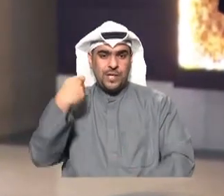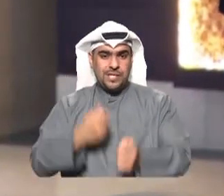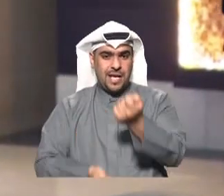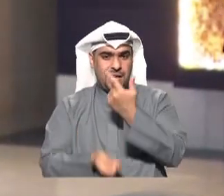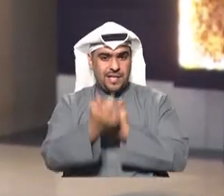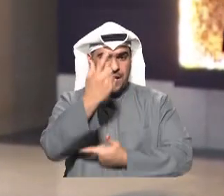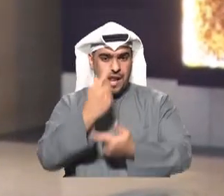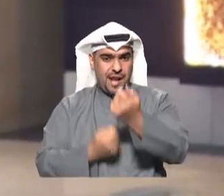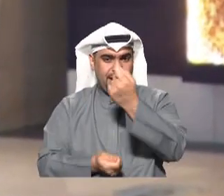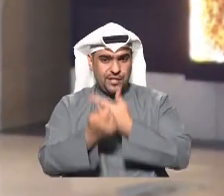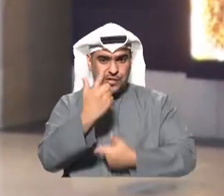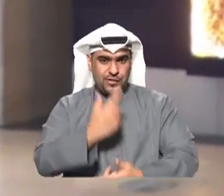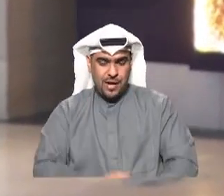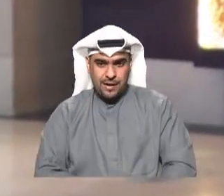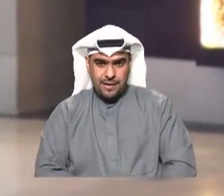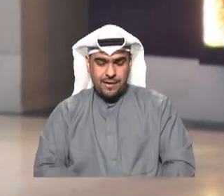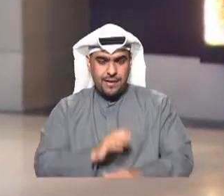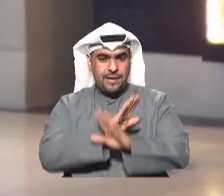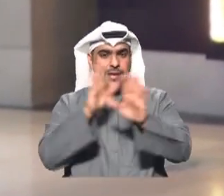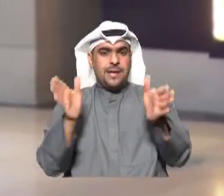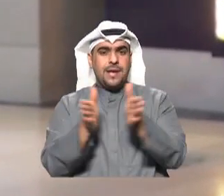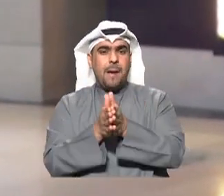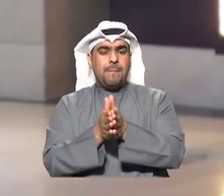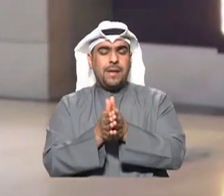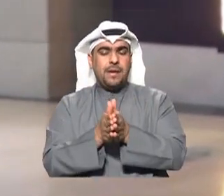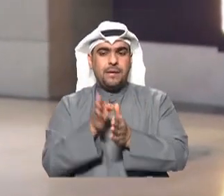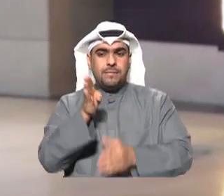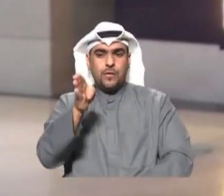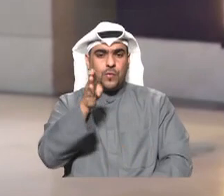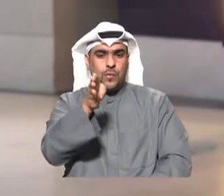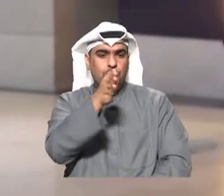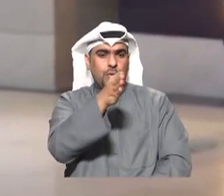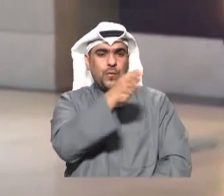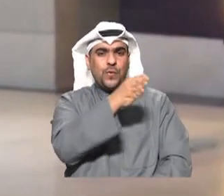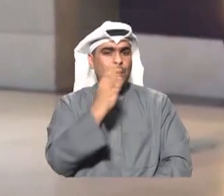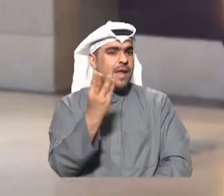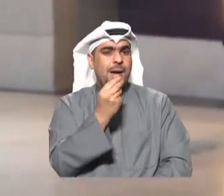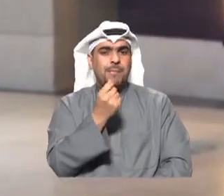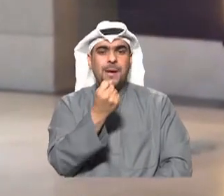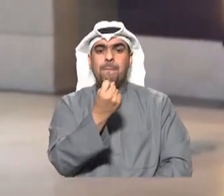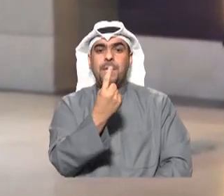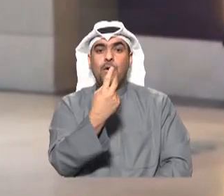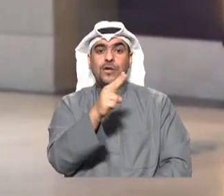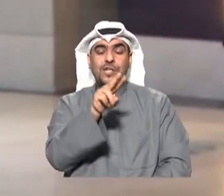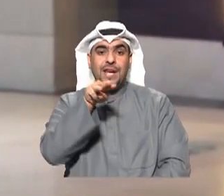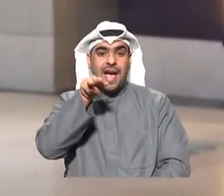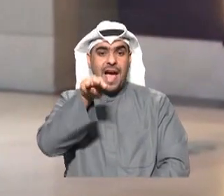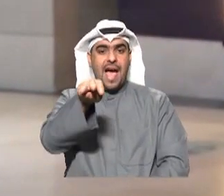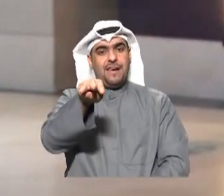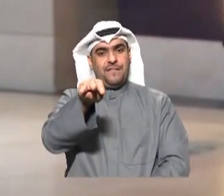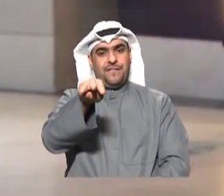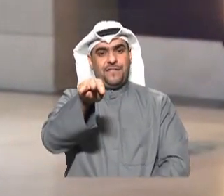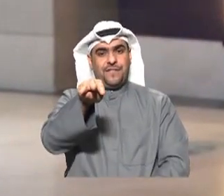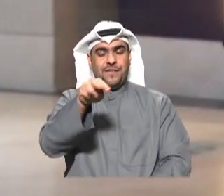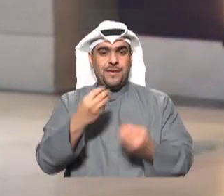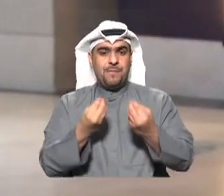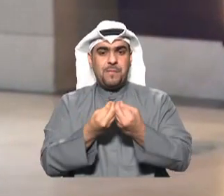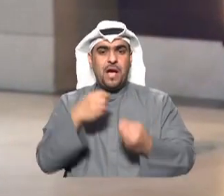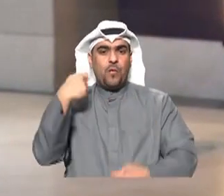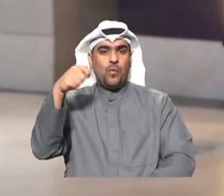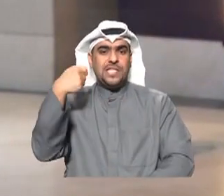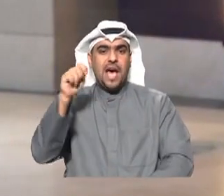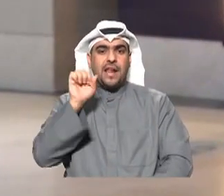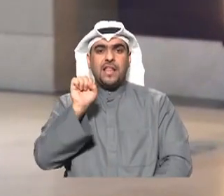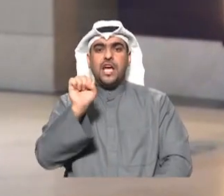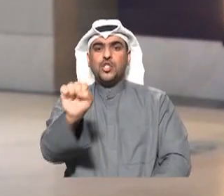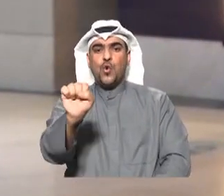زيارة 120 ألف جولة تم الانتهاء منها من قبل الهيئة العامة للقوى العاملة، مع